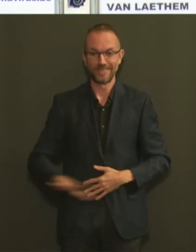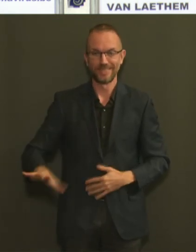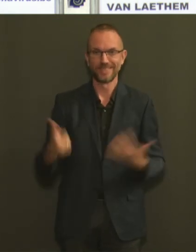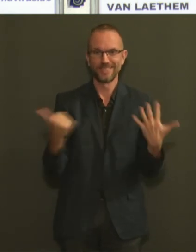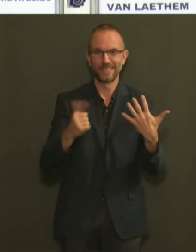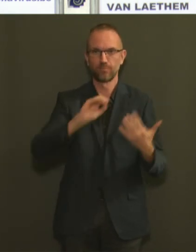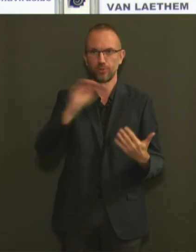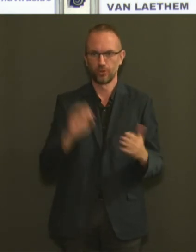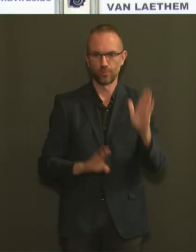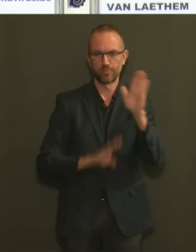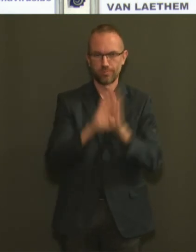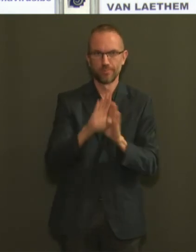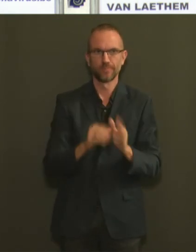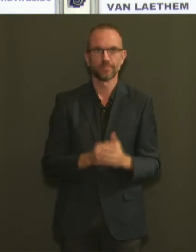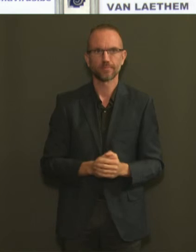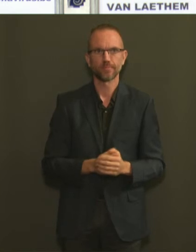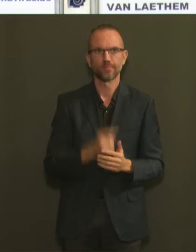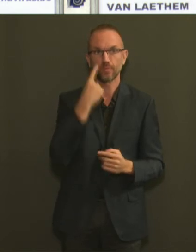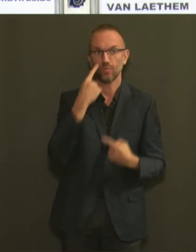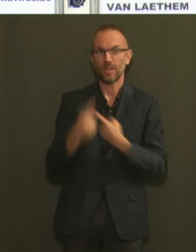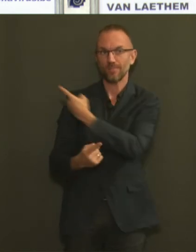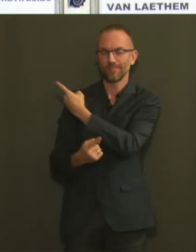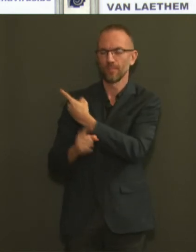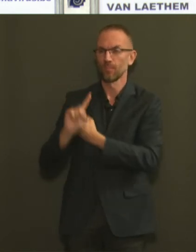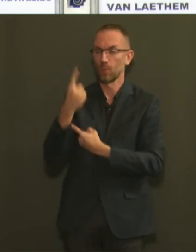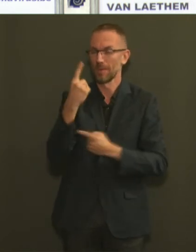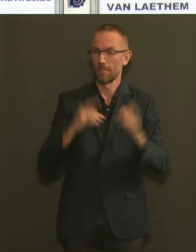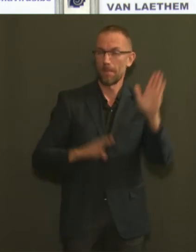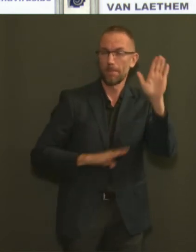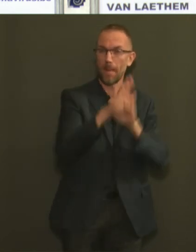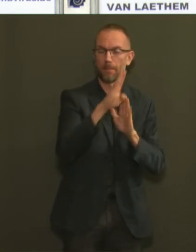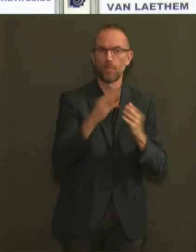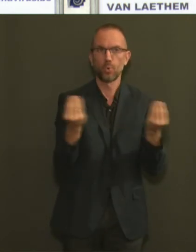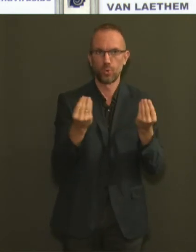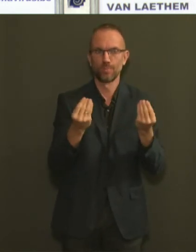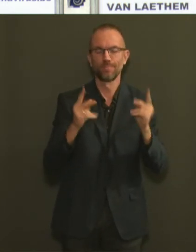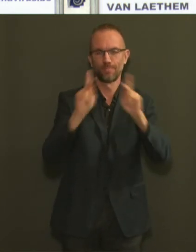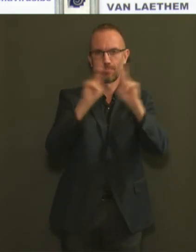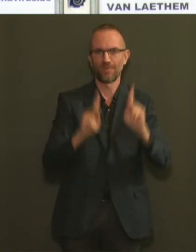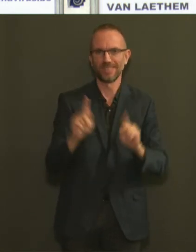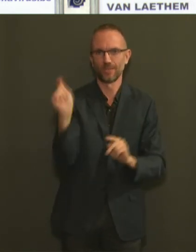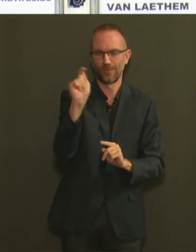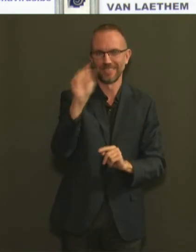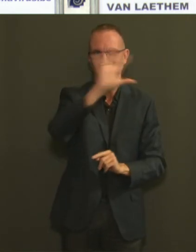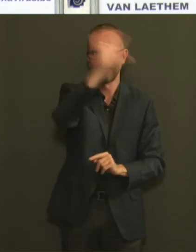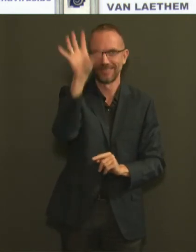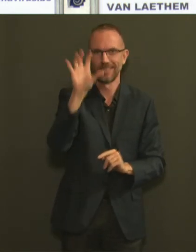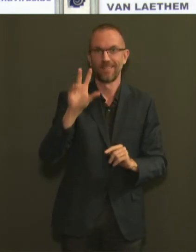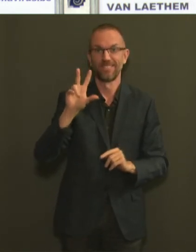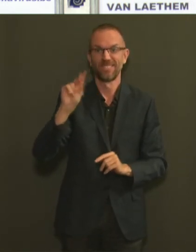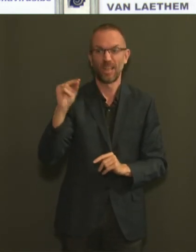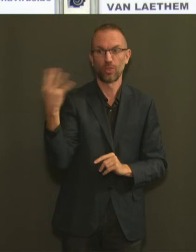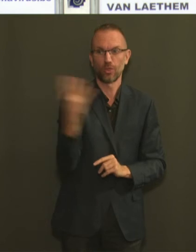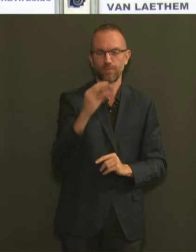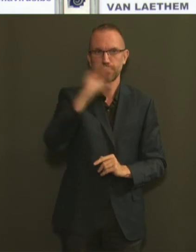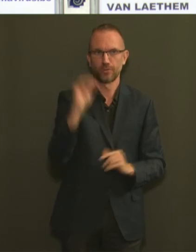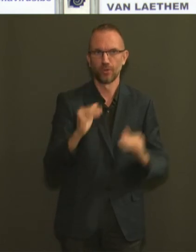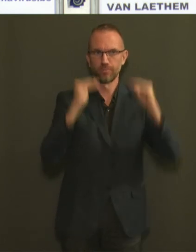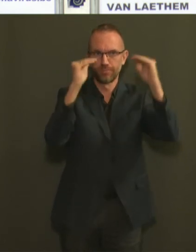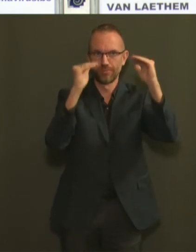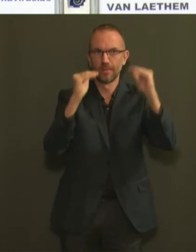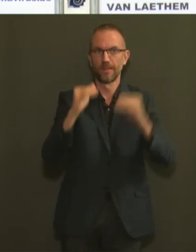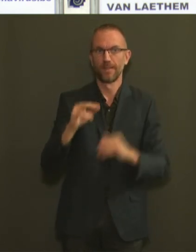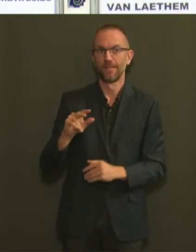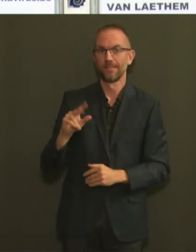carte les plus fortes augmentations sont dans la province d'anvers avec 29% aussi la province de namur avec 26%